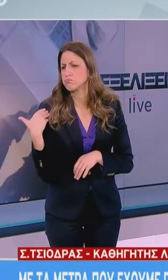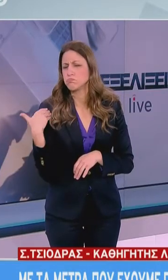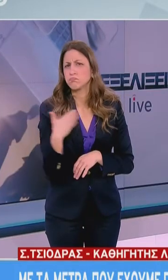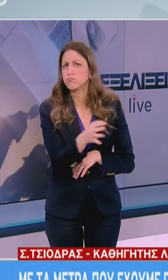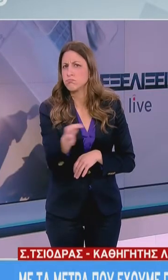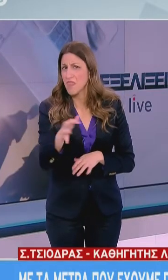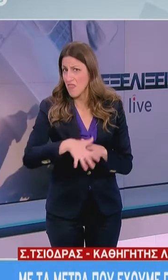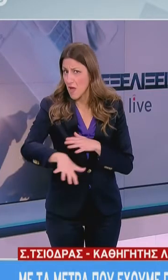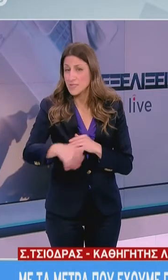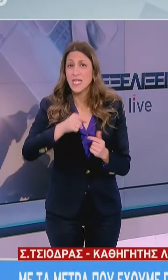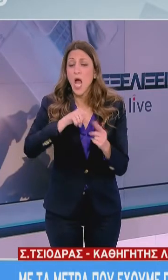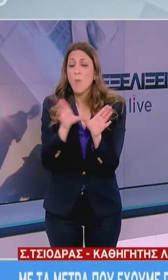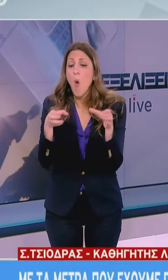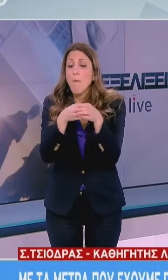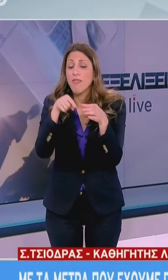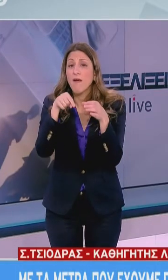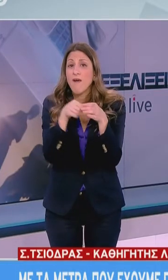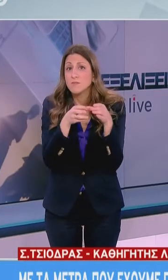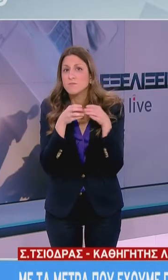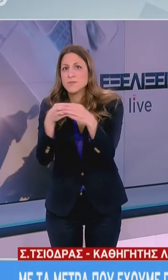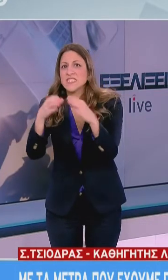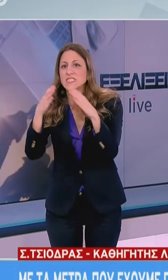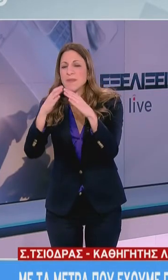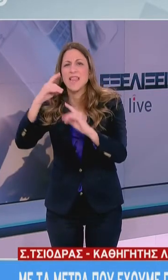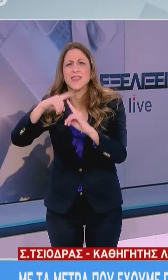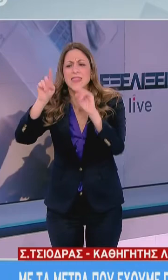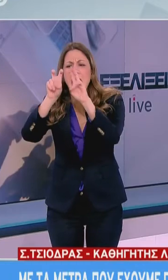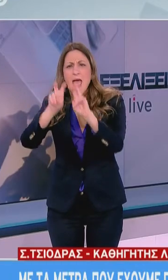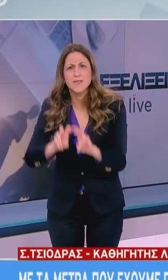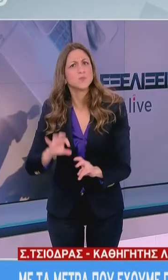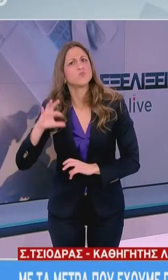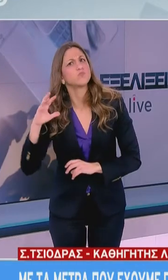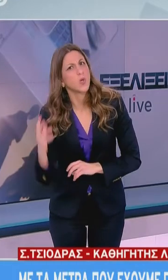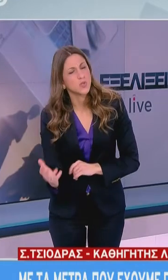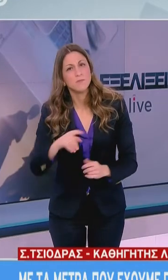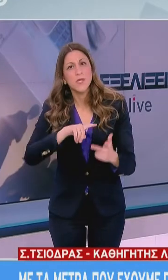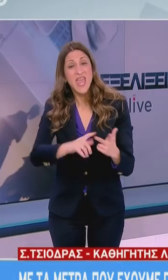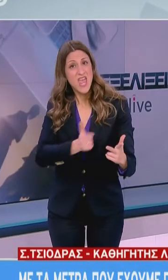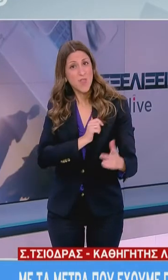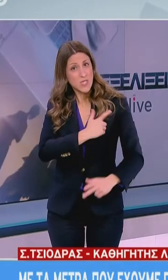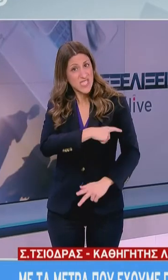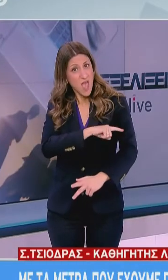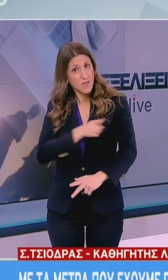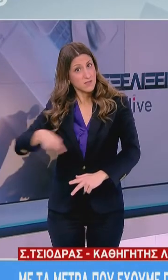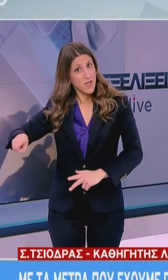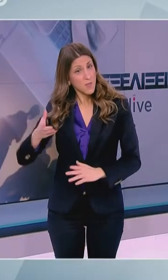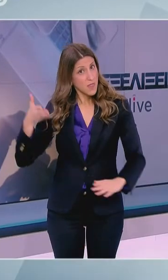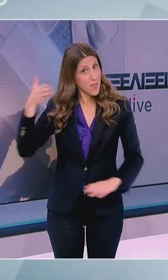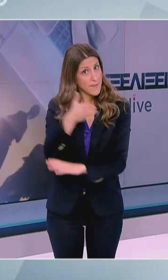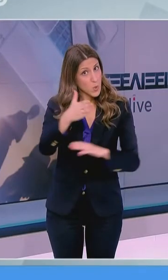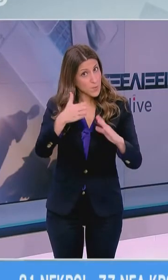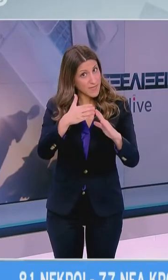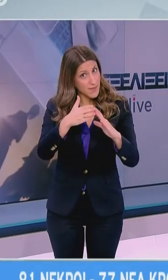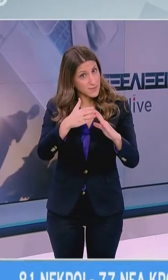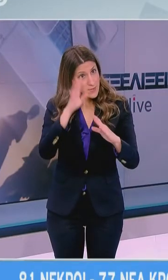τεστ στον πληθυσμό? Ποιοι θα είναι οι πρώτοι που θα επισκεφθούν για εξέταση? Πότε αναμένουμε τους πρώτους ιδιώτες γιατρούς να ενεργοποιηθούν για κατοίκον επισκέψεις?